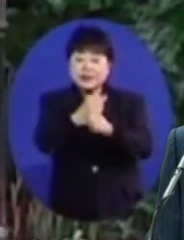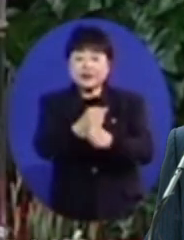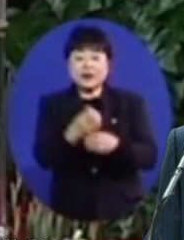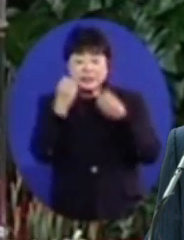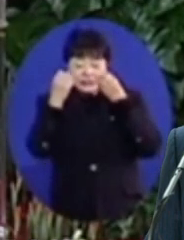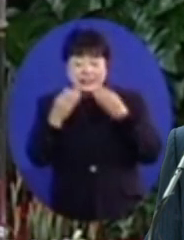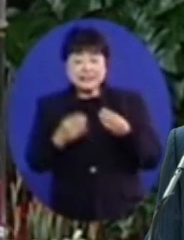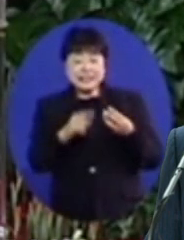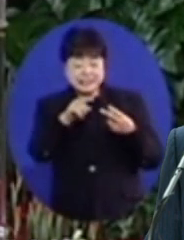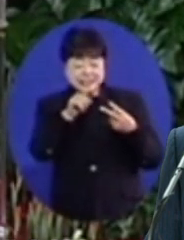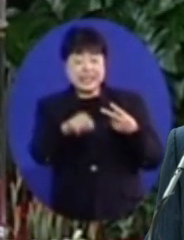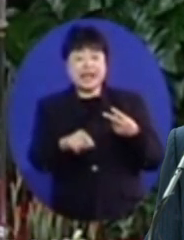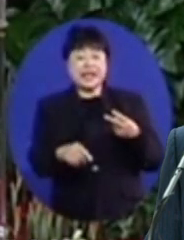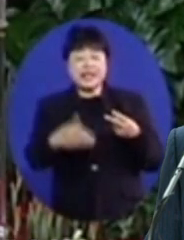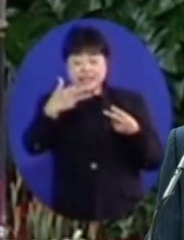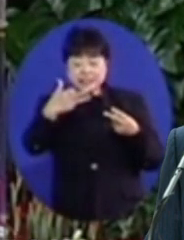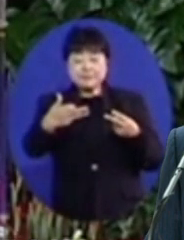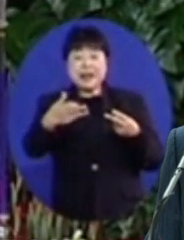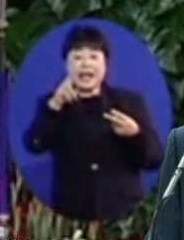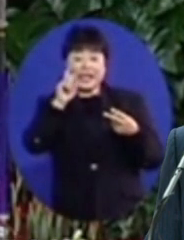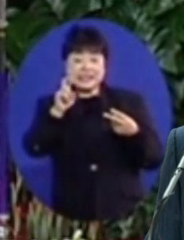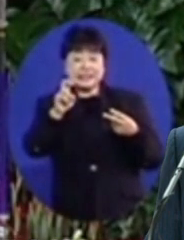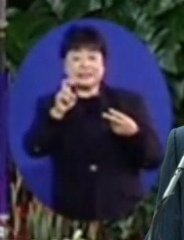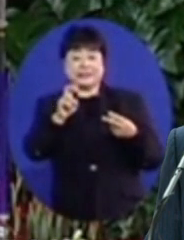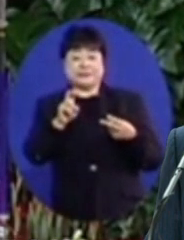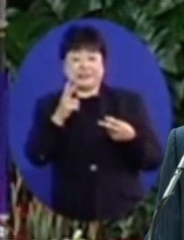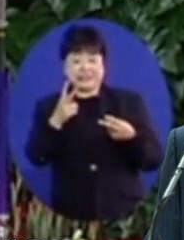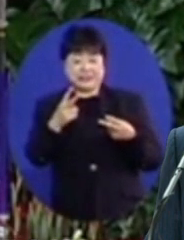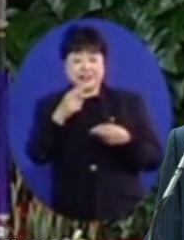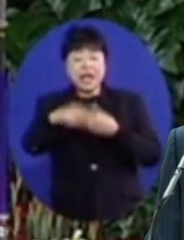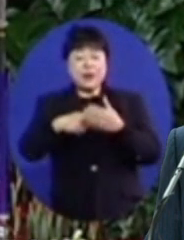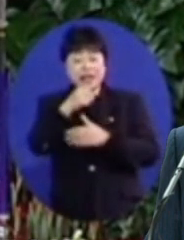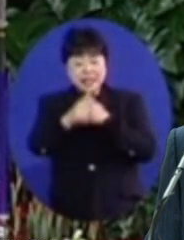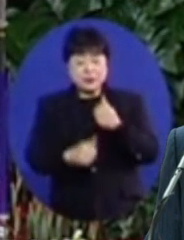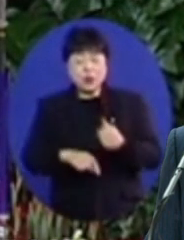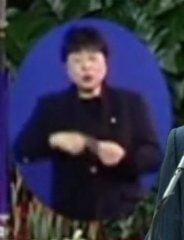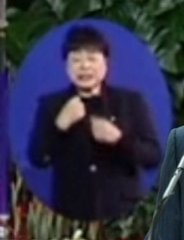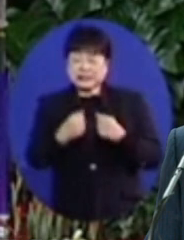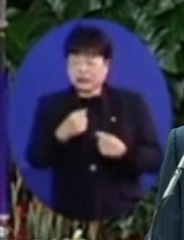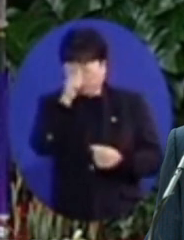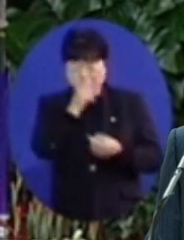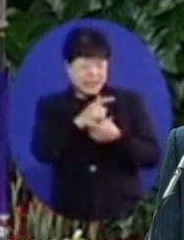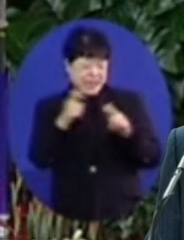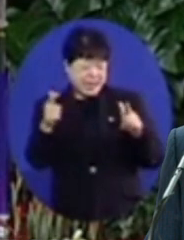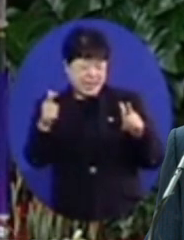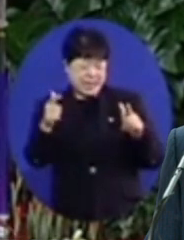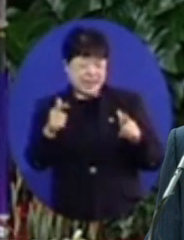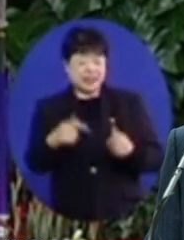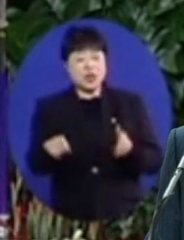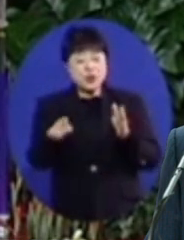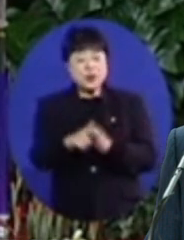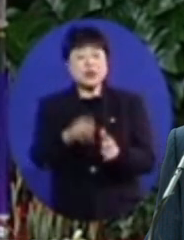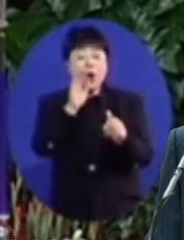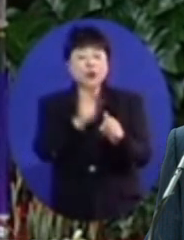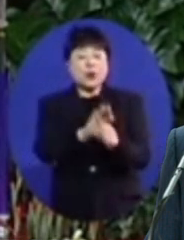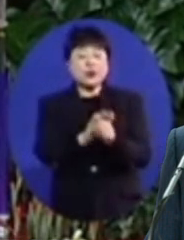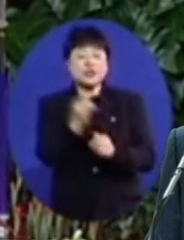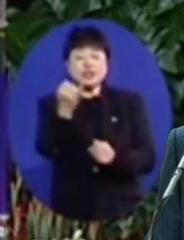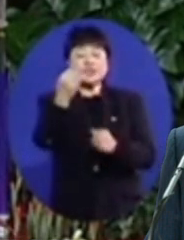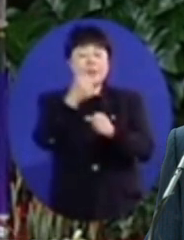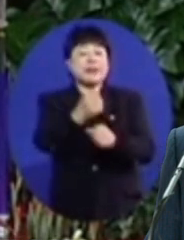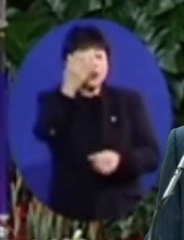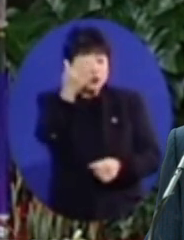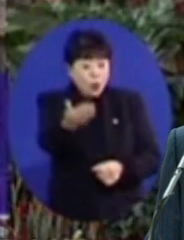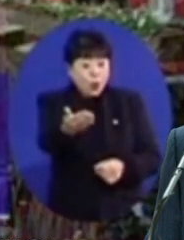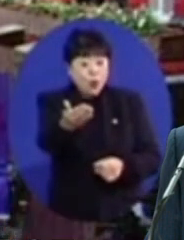창세기 2장 18절로 22절에 야훼 하나님이 이르시되 사람이 혼자 사는 것이 좋지 아니하니 내가 그를 위하여 돕는 배필을 지으리라